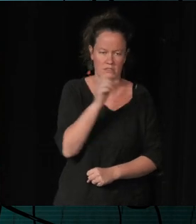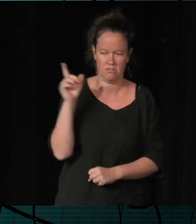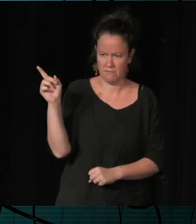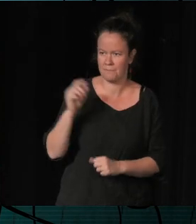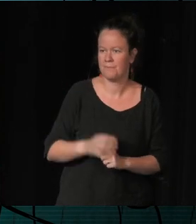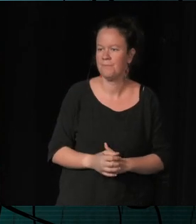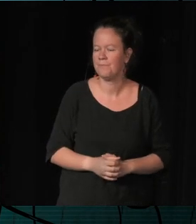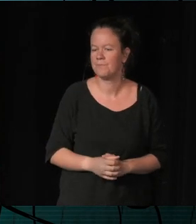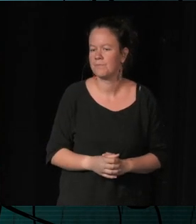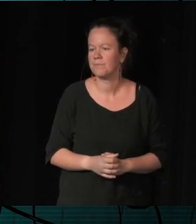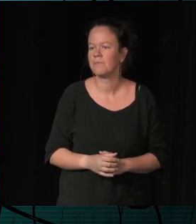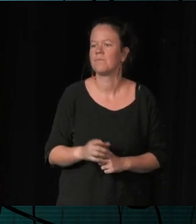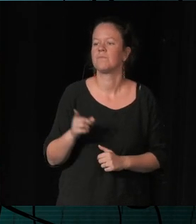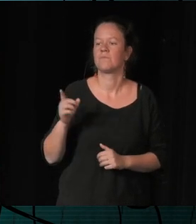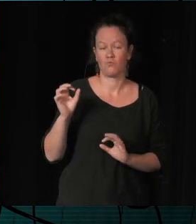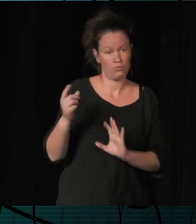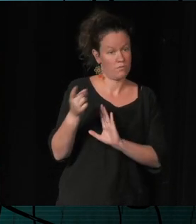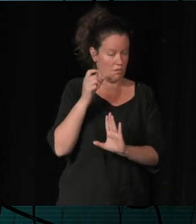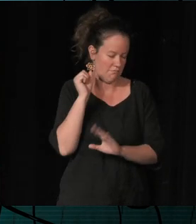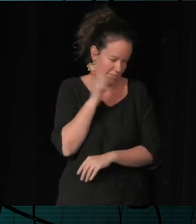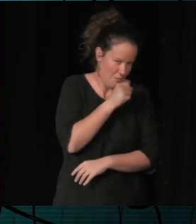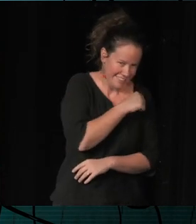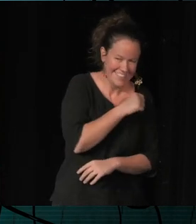comme tu le disais, c'est un jeu taïwanais,